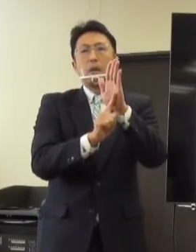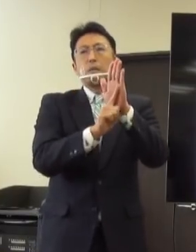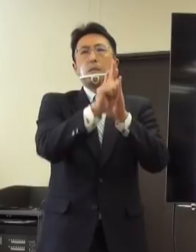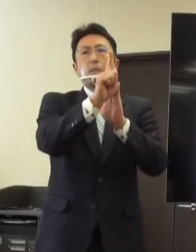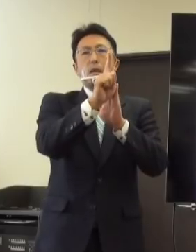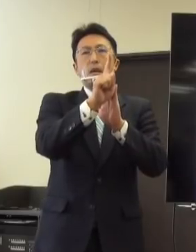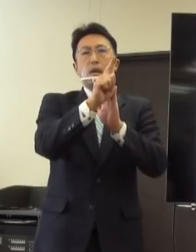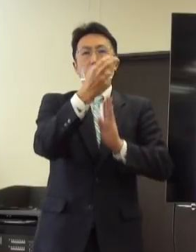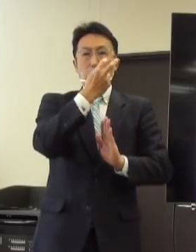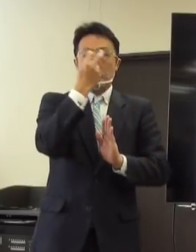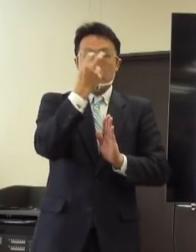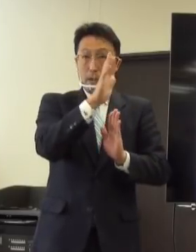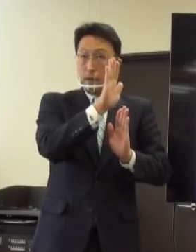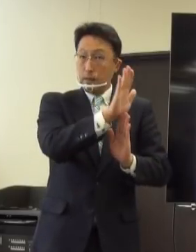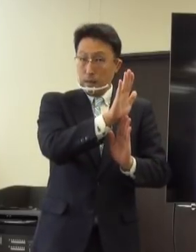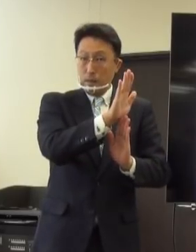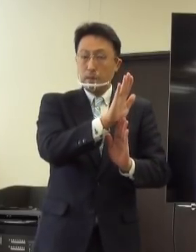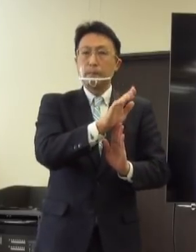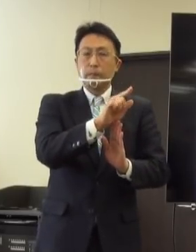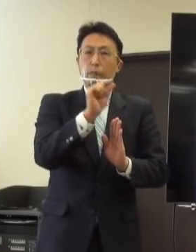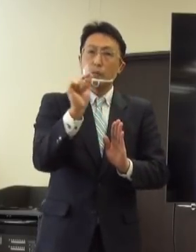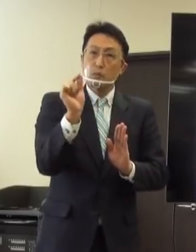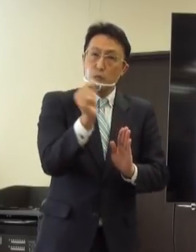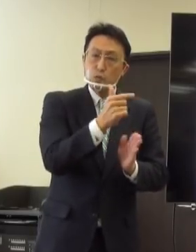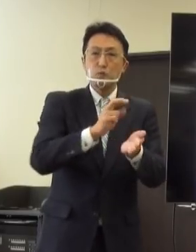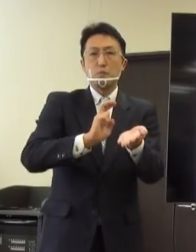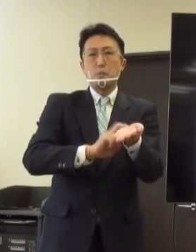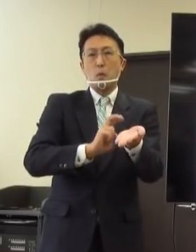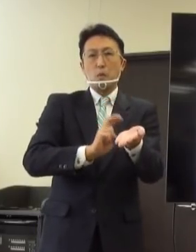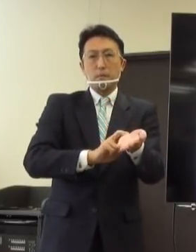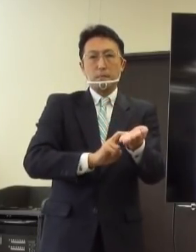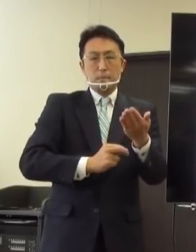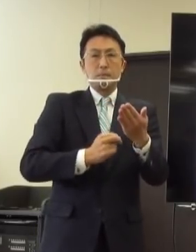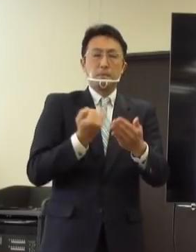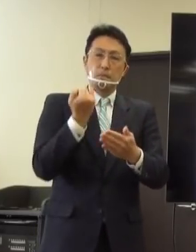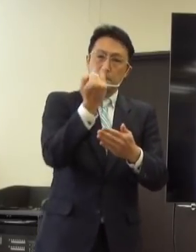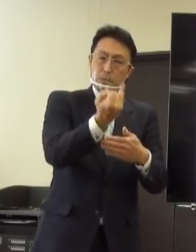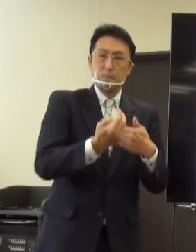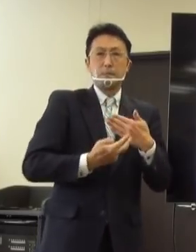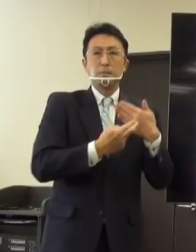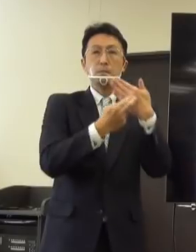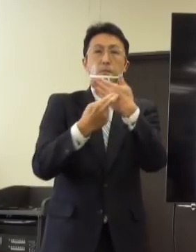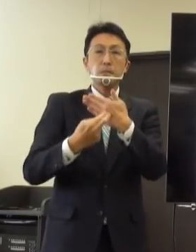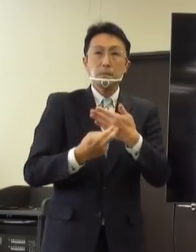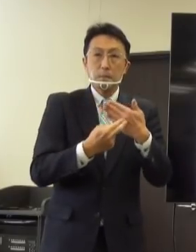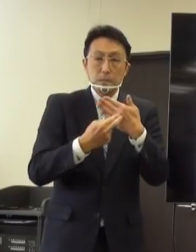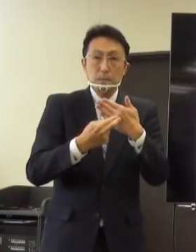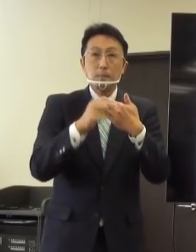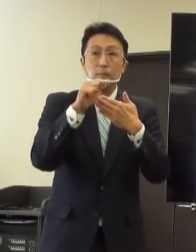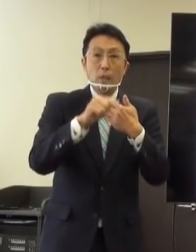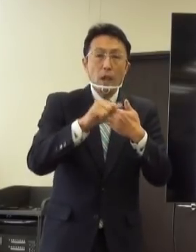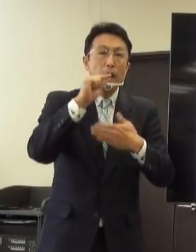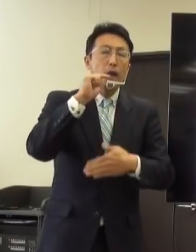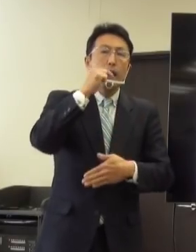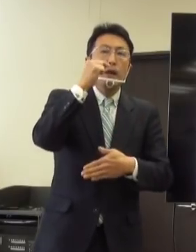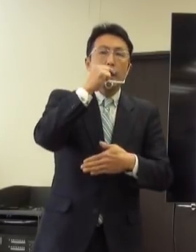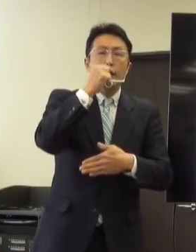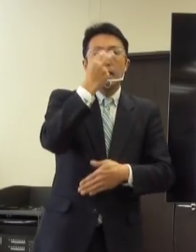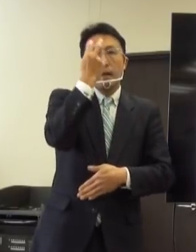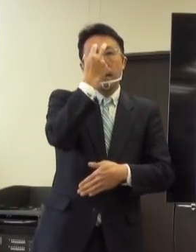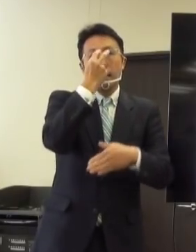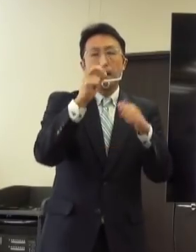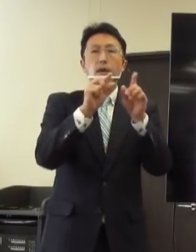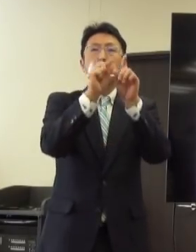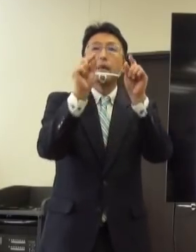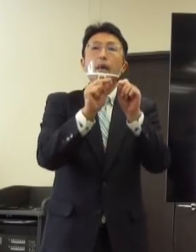で、その病院の方を受診されて、そこで検査をされ、さらに保